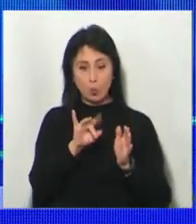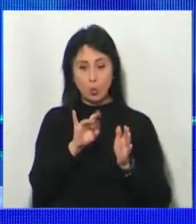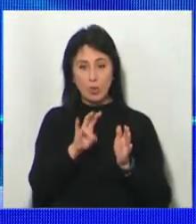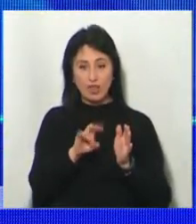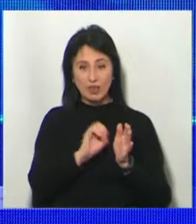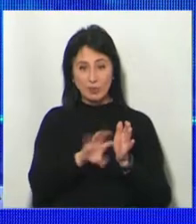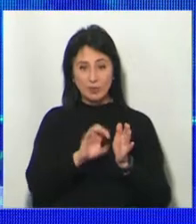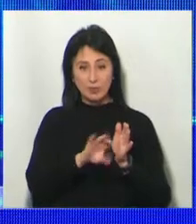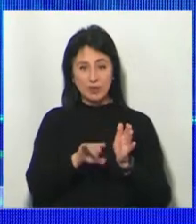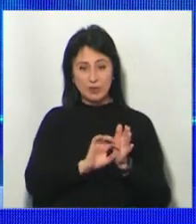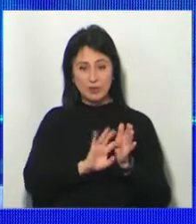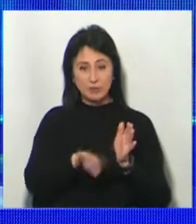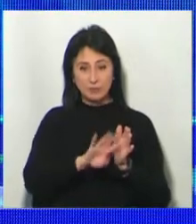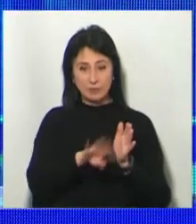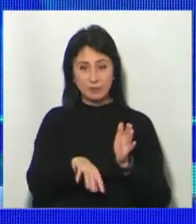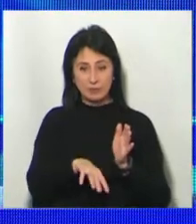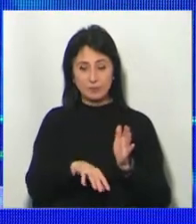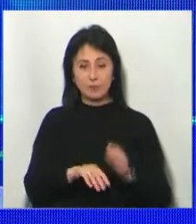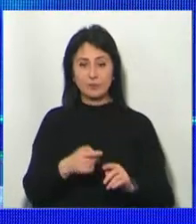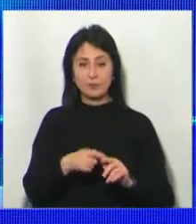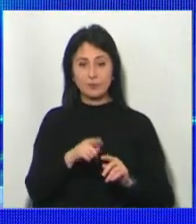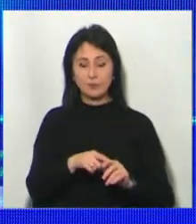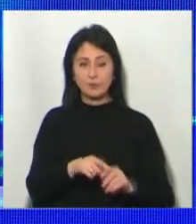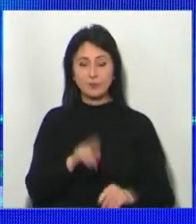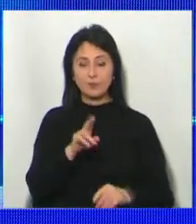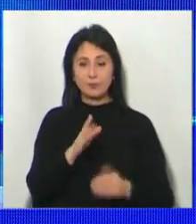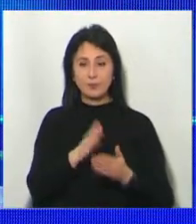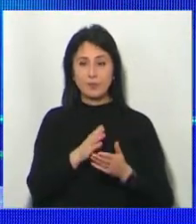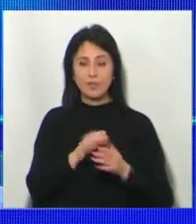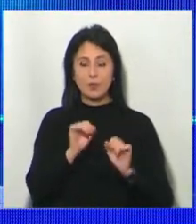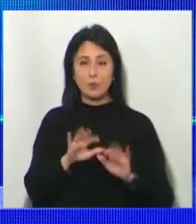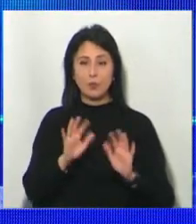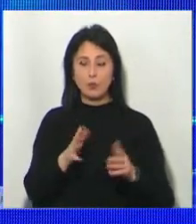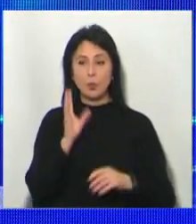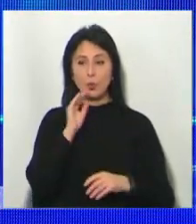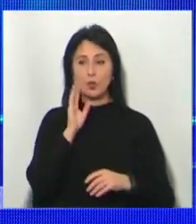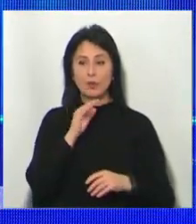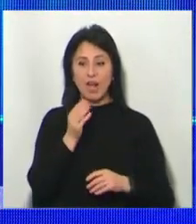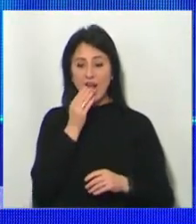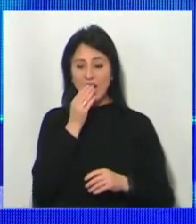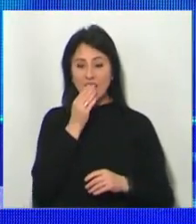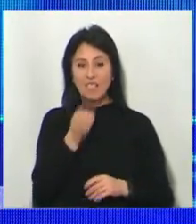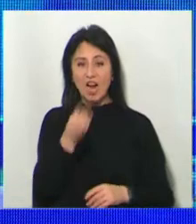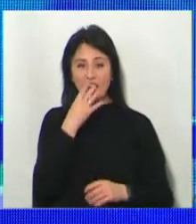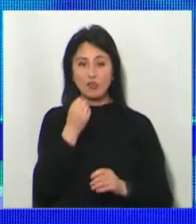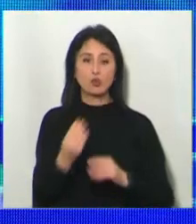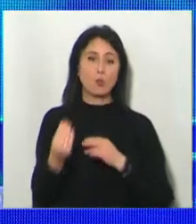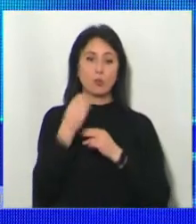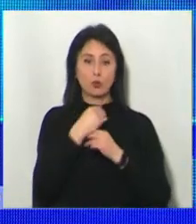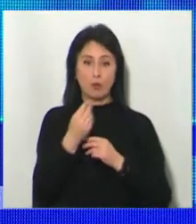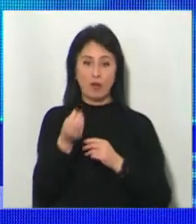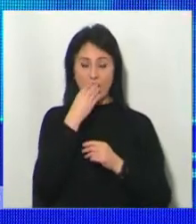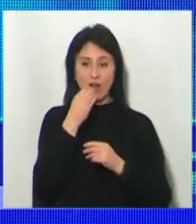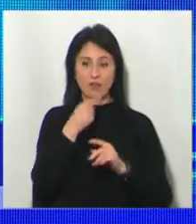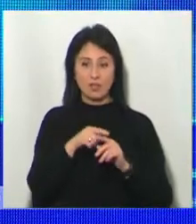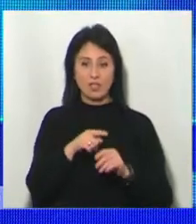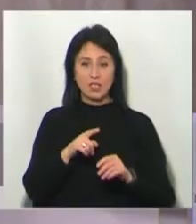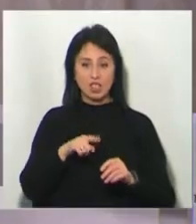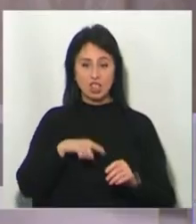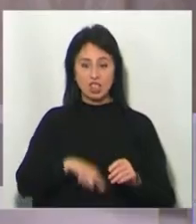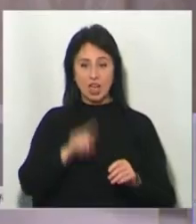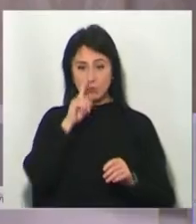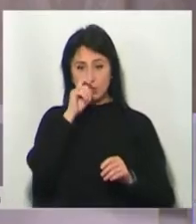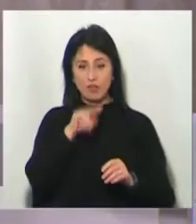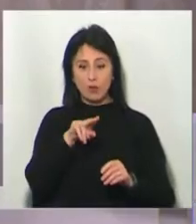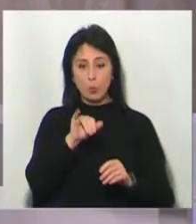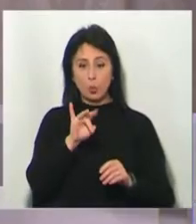წარმოქმნის შესაბამისად შარჯავას რაოდენობის მატება და ეს შეიძლება მოხდეს, როდესაც საკვებით ვღებულობთ დიდი რაოდენობით შარჯავას